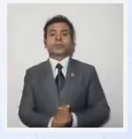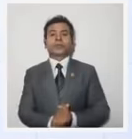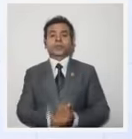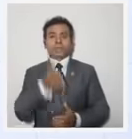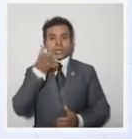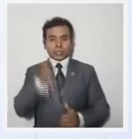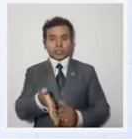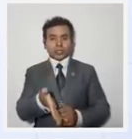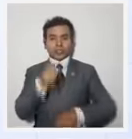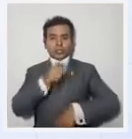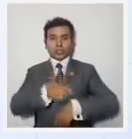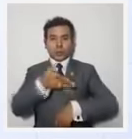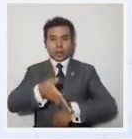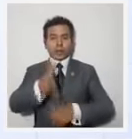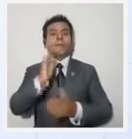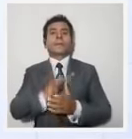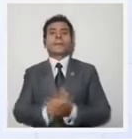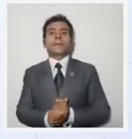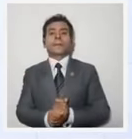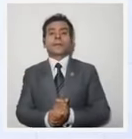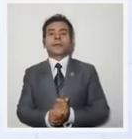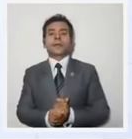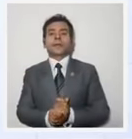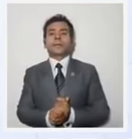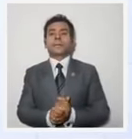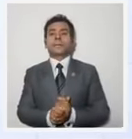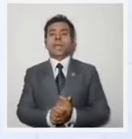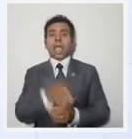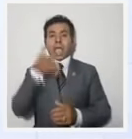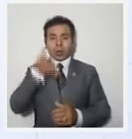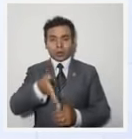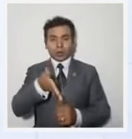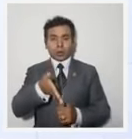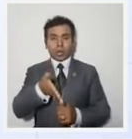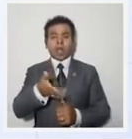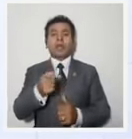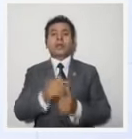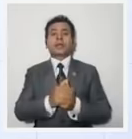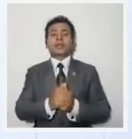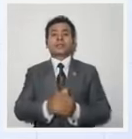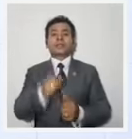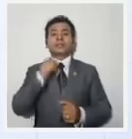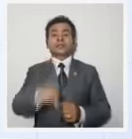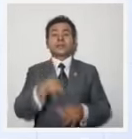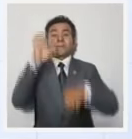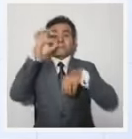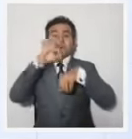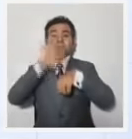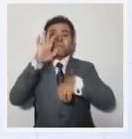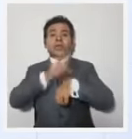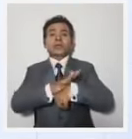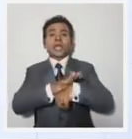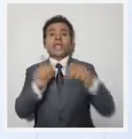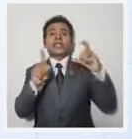তবে তার আগে আরেকটি বিষয়ে দৃষ্টি আকর্ষণ করব, সেটা হলো